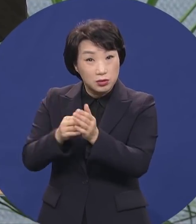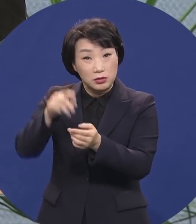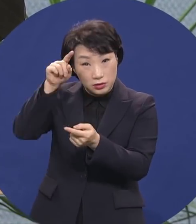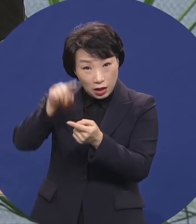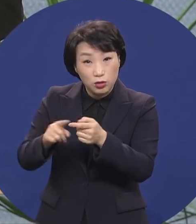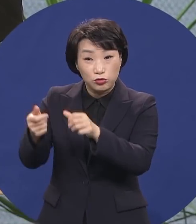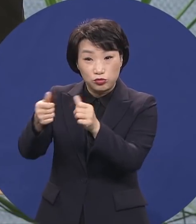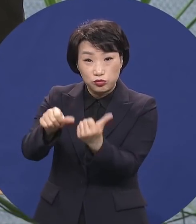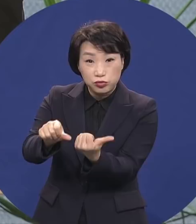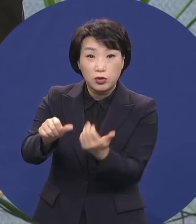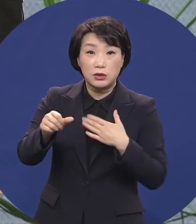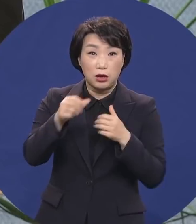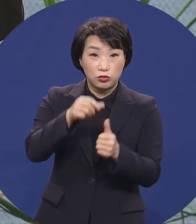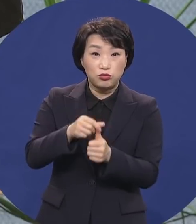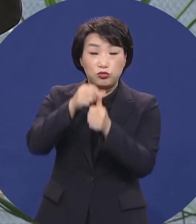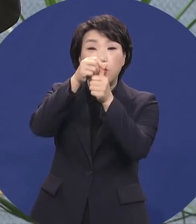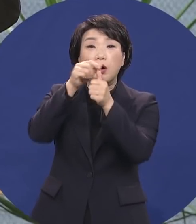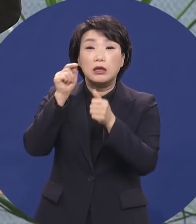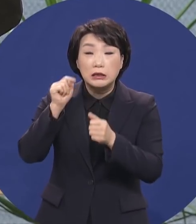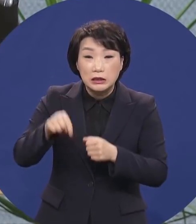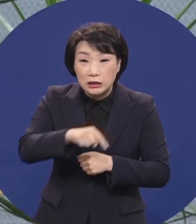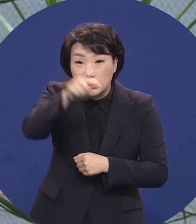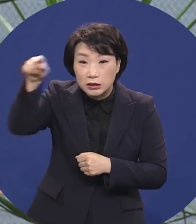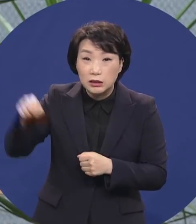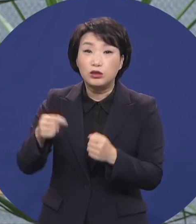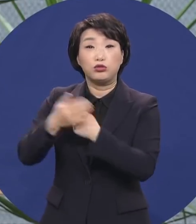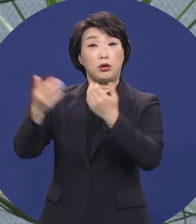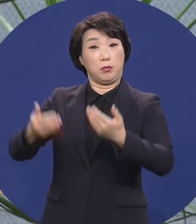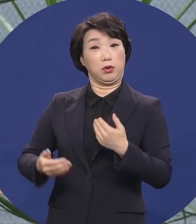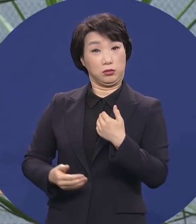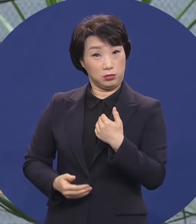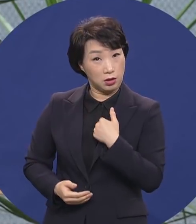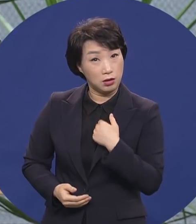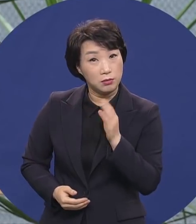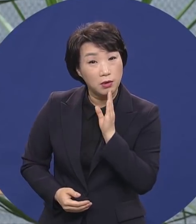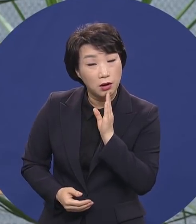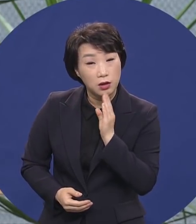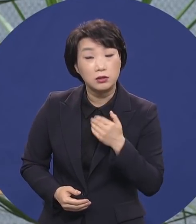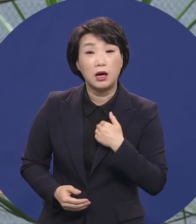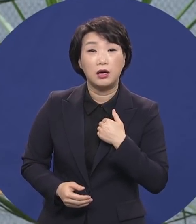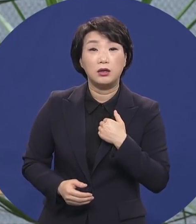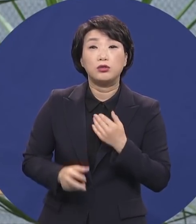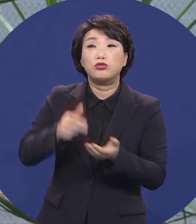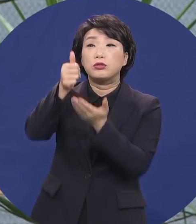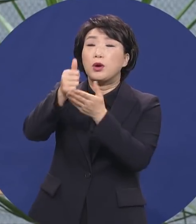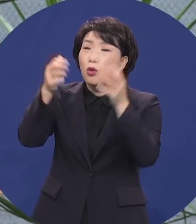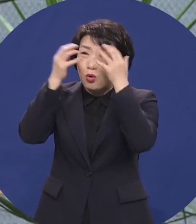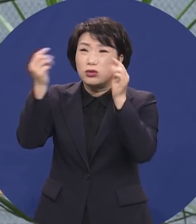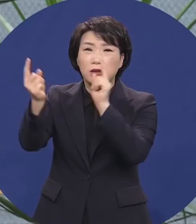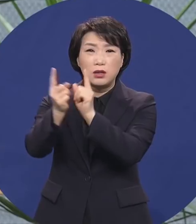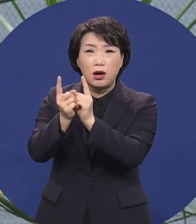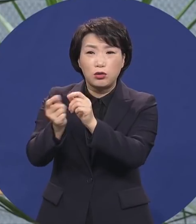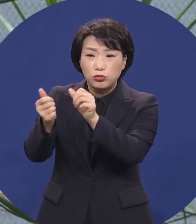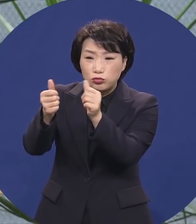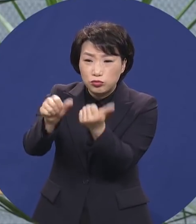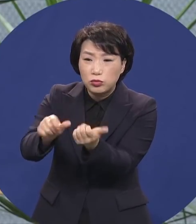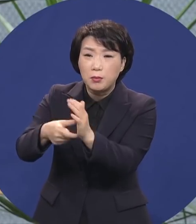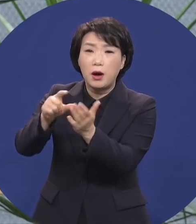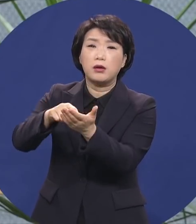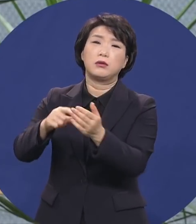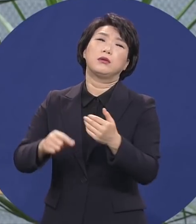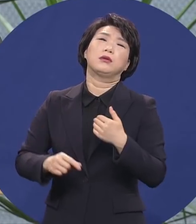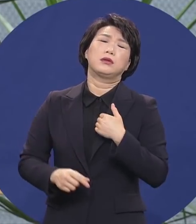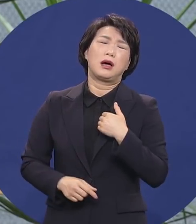죽으셔서 나를 구원하신 그런 은혜를 입었다면 나는 주님의 고난 당하고 죽는